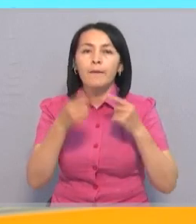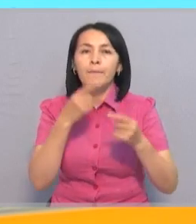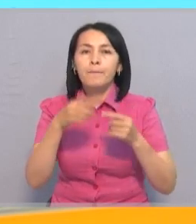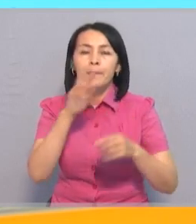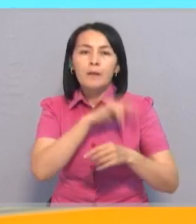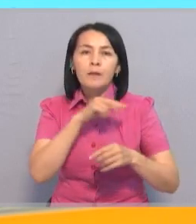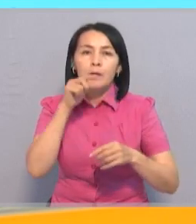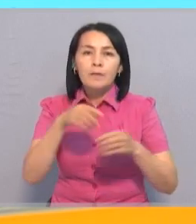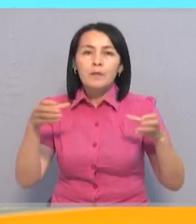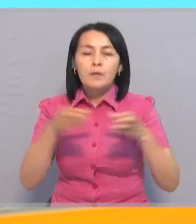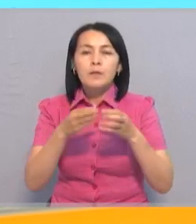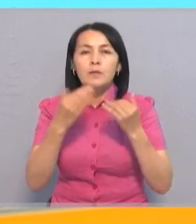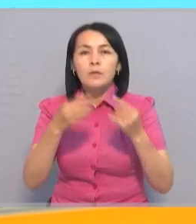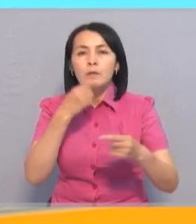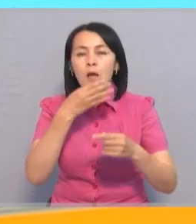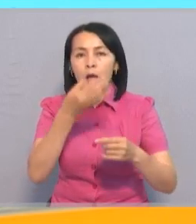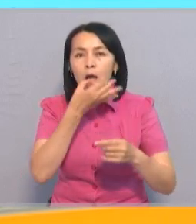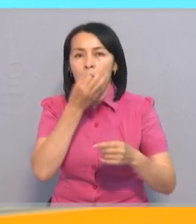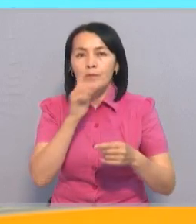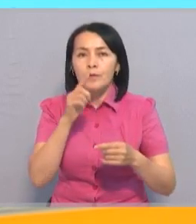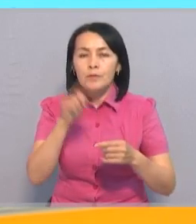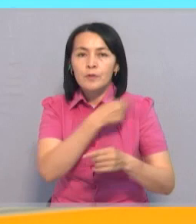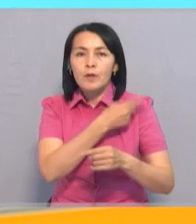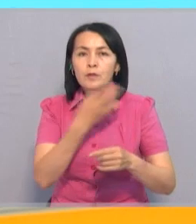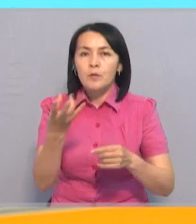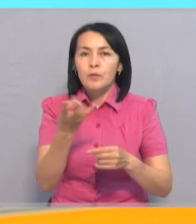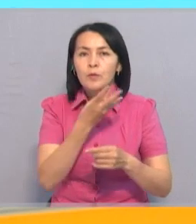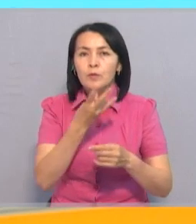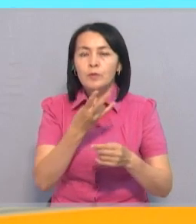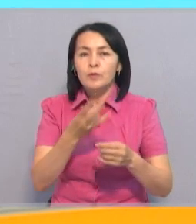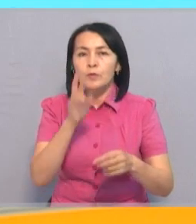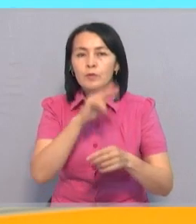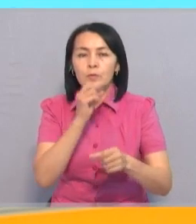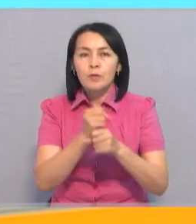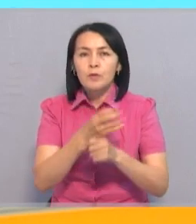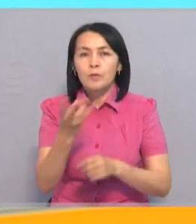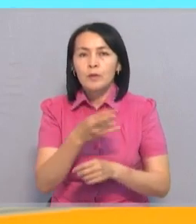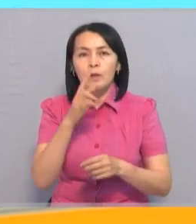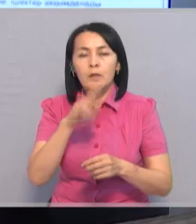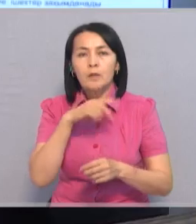раскритиковал работы в этой сфере. Он также отметил, что ветеринария нуждается в доработке.